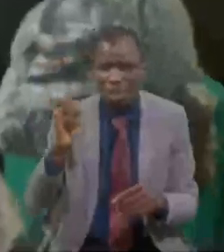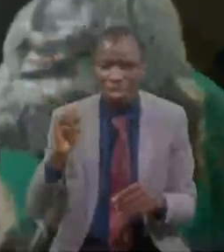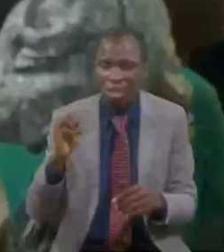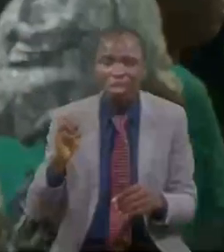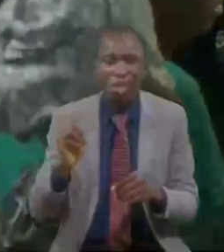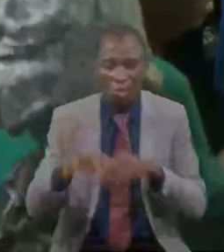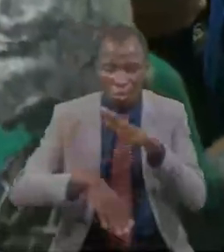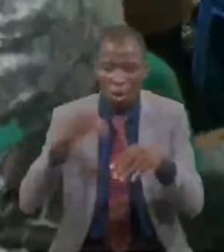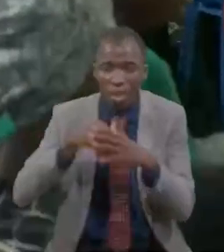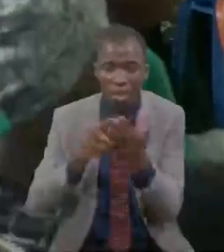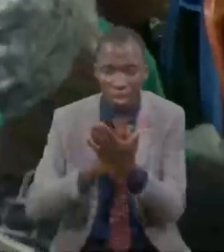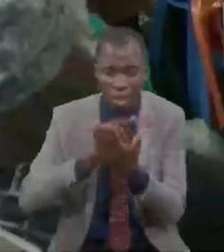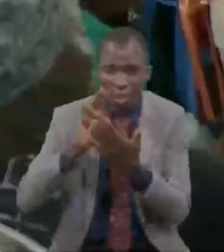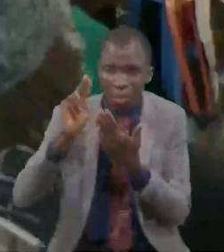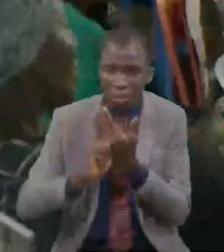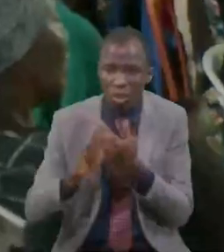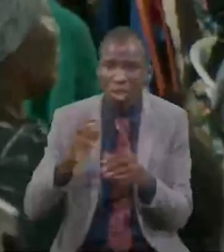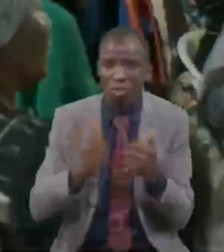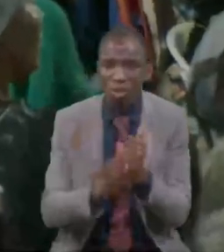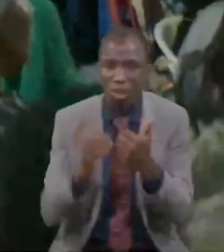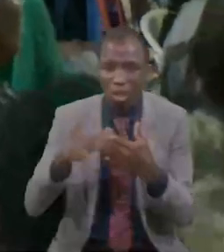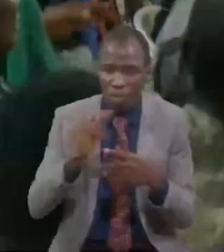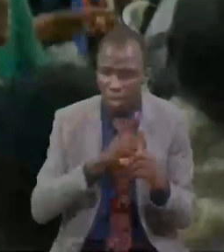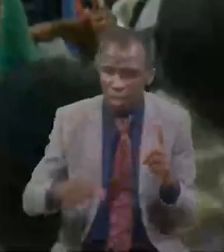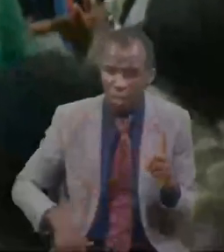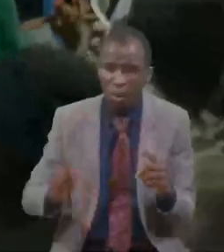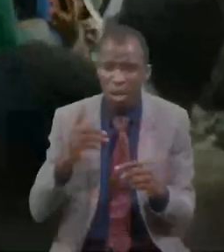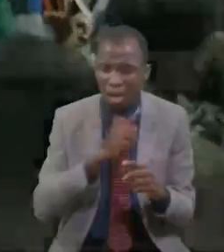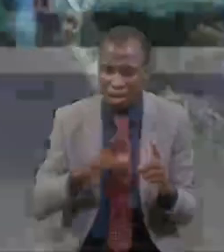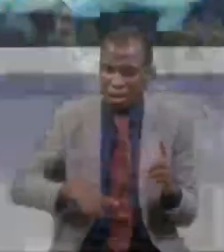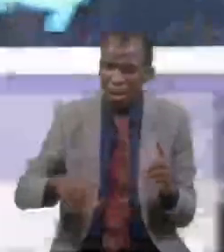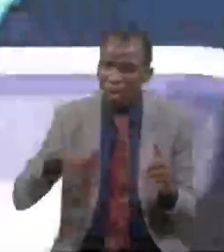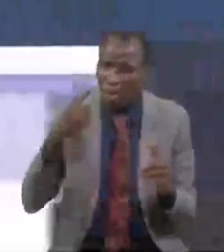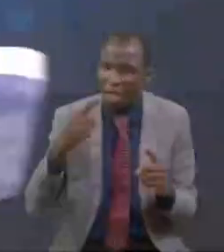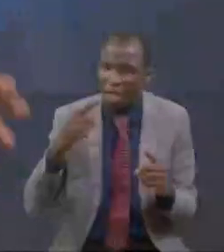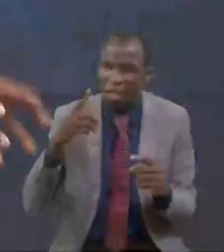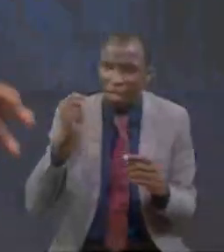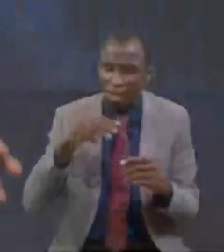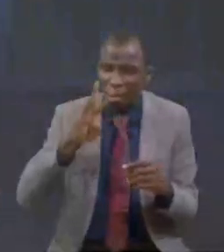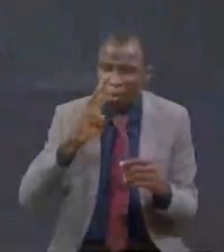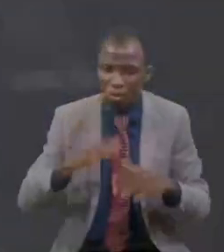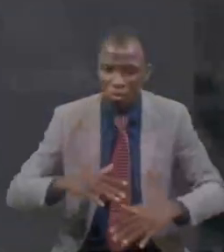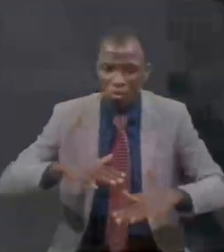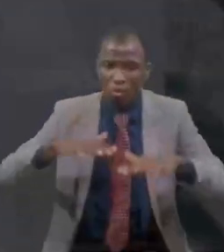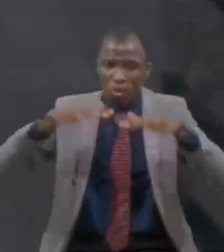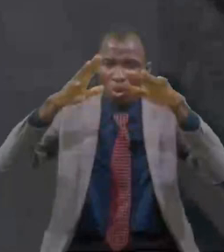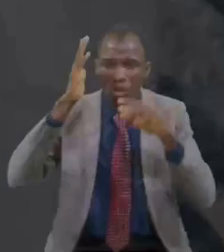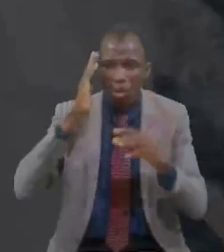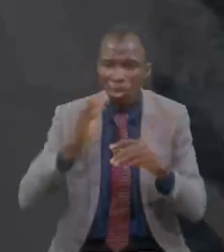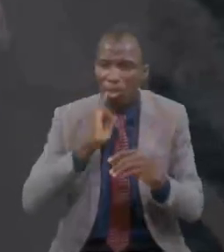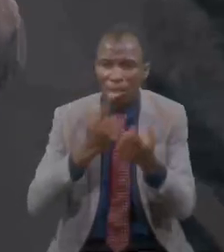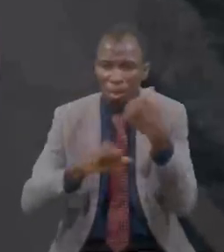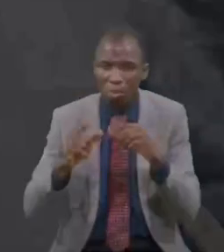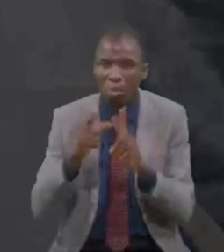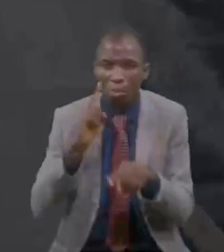Seigneur et le Seigneur a dit que le déluge viendra mais le déluge ne va pas